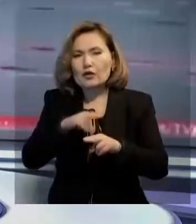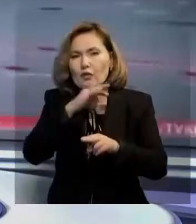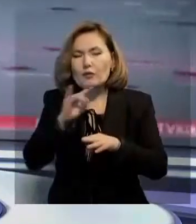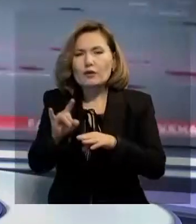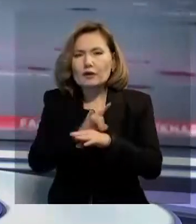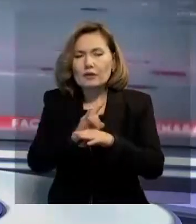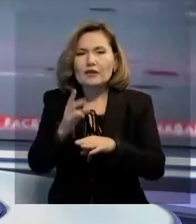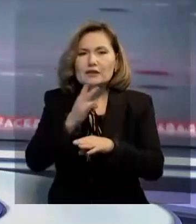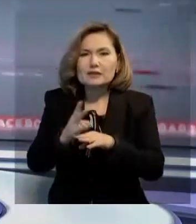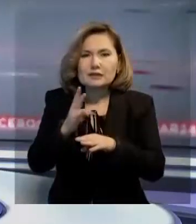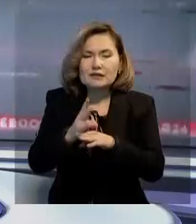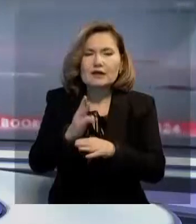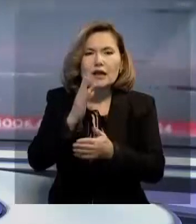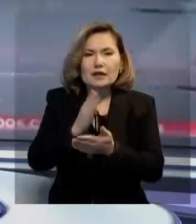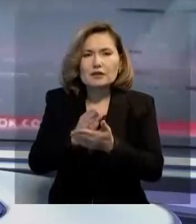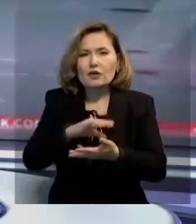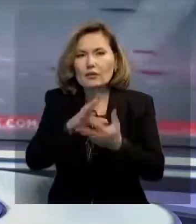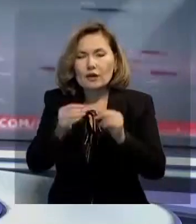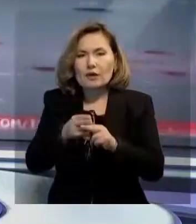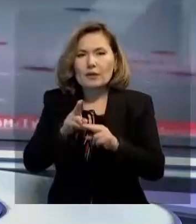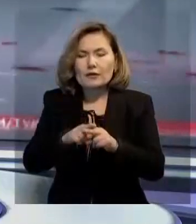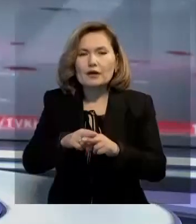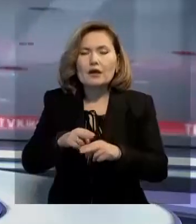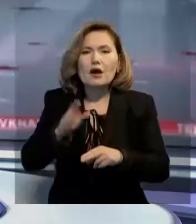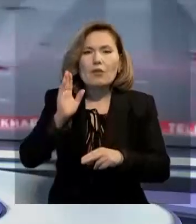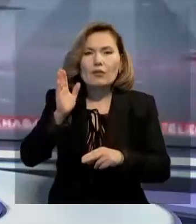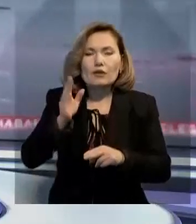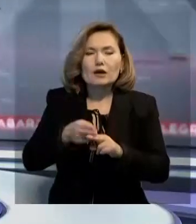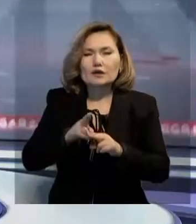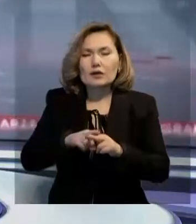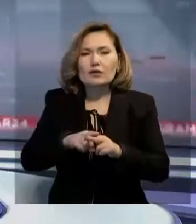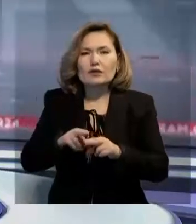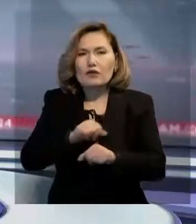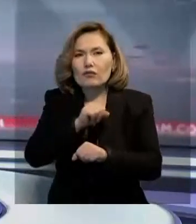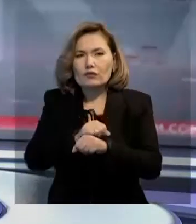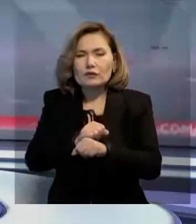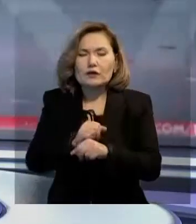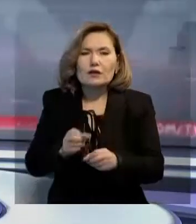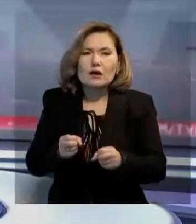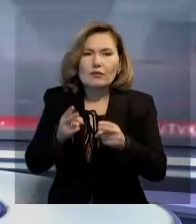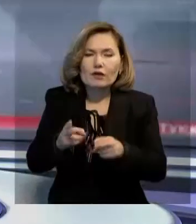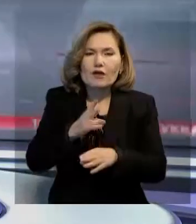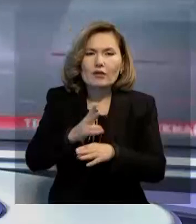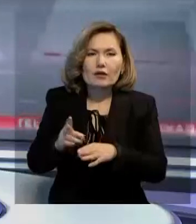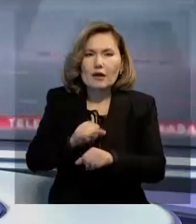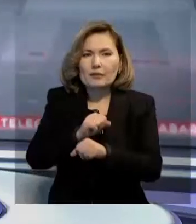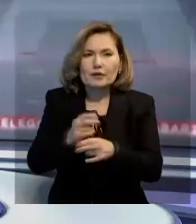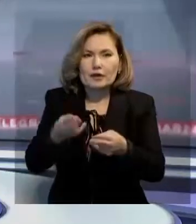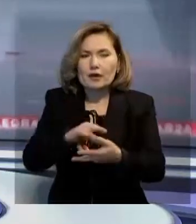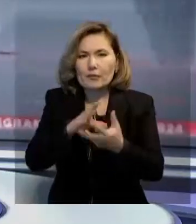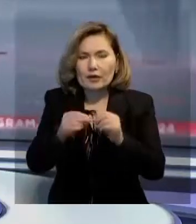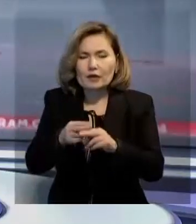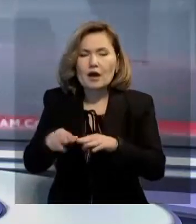зиянын жіктеу қиын. Желі жағымсыз кейіпкерлер мен келемеждің ордасына айналудың алдында тұр. Ал бұл